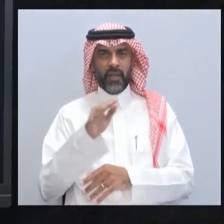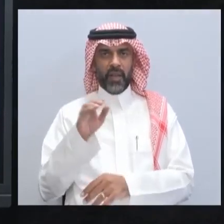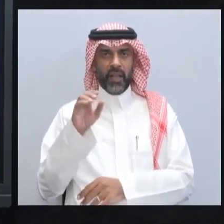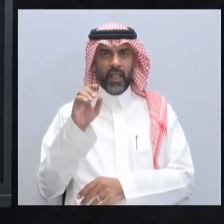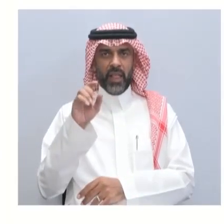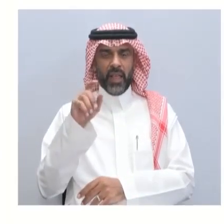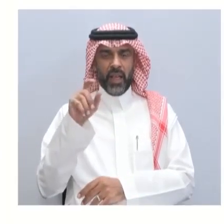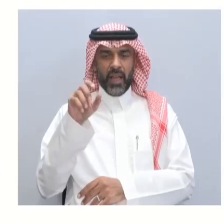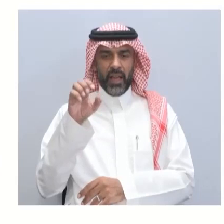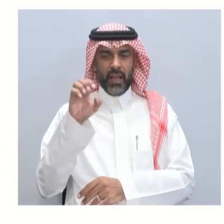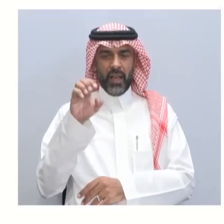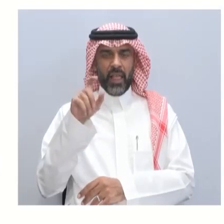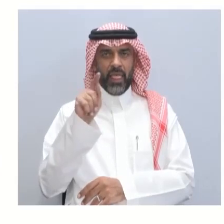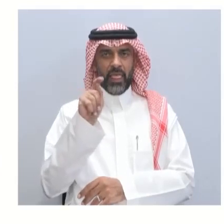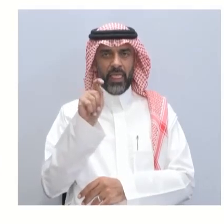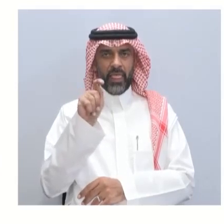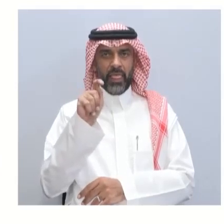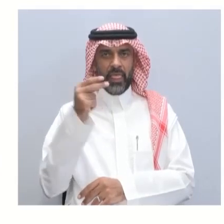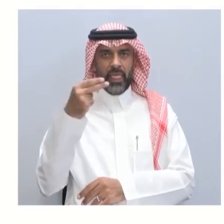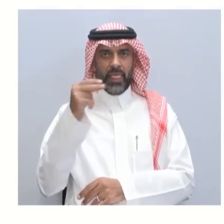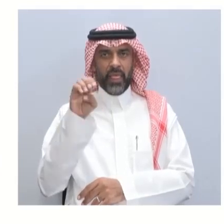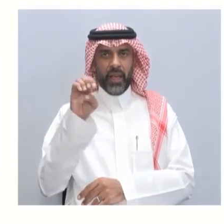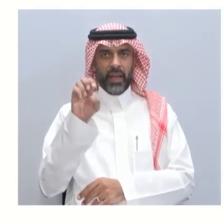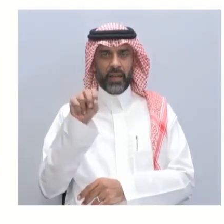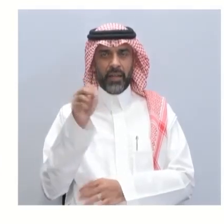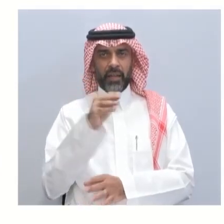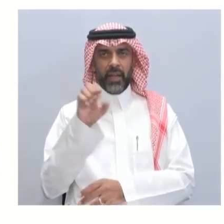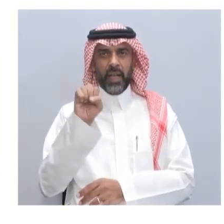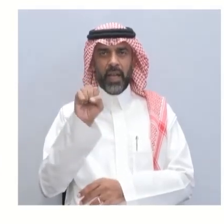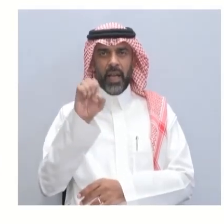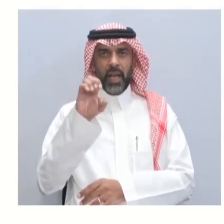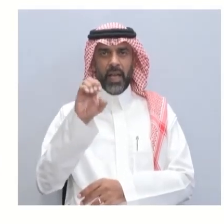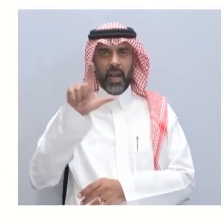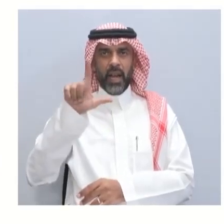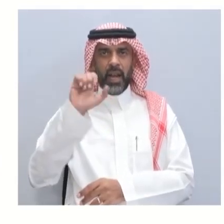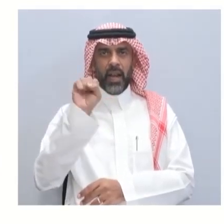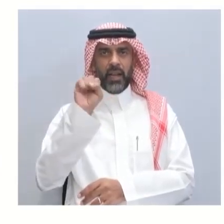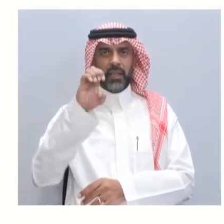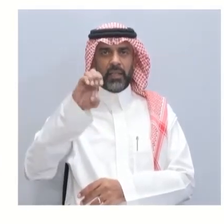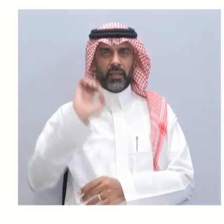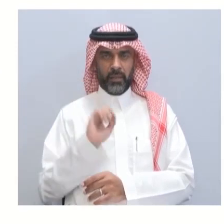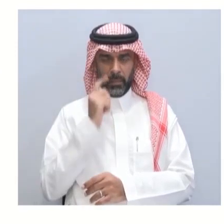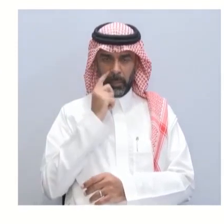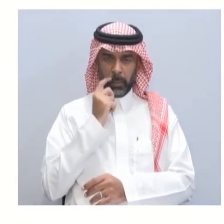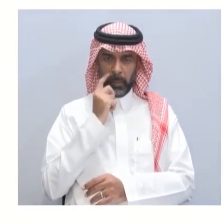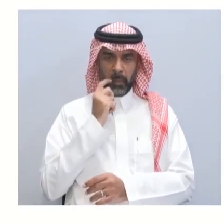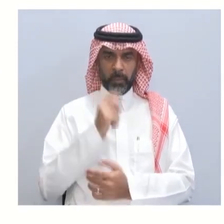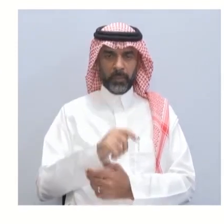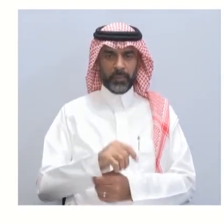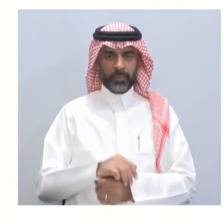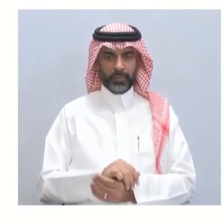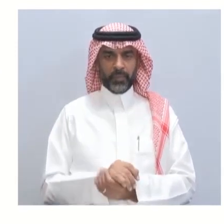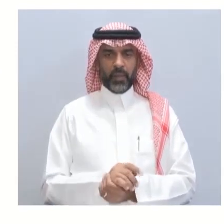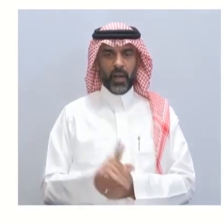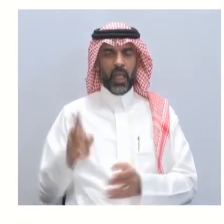متعدده كانني اطالبه بقرار يخرج منه قرار اخر الاول كان فقط